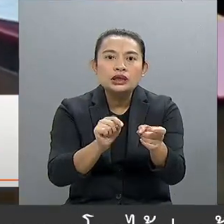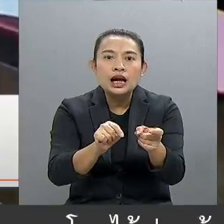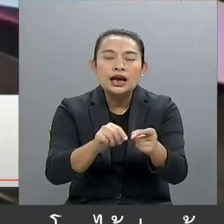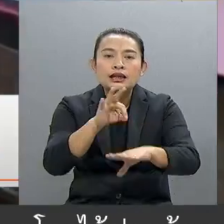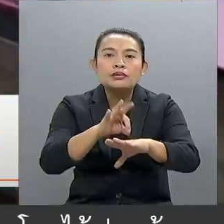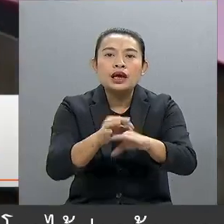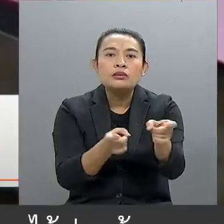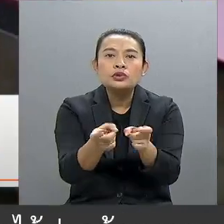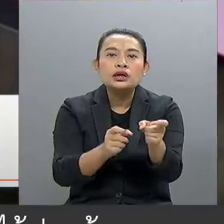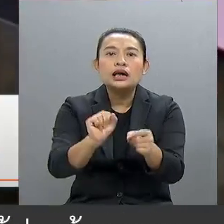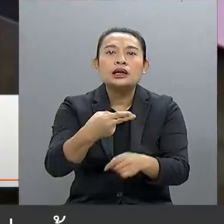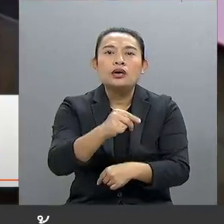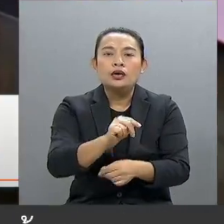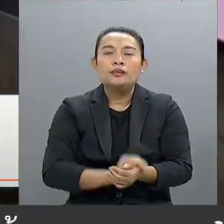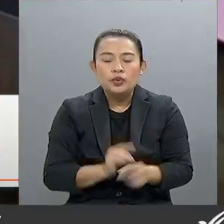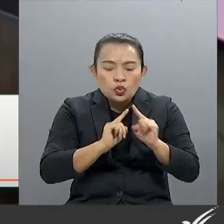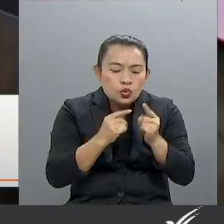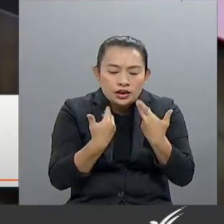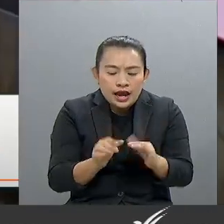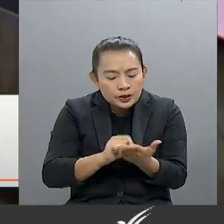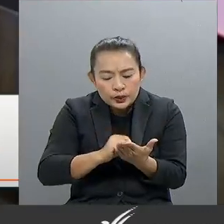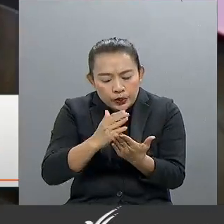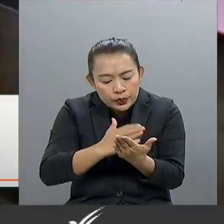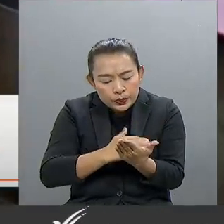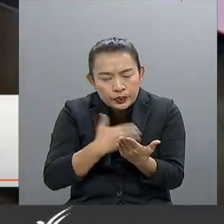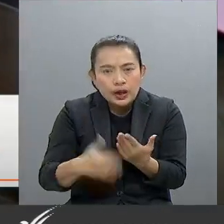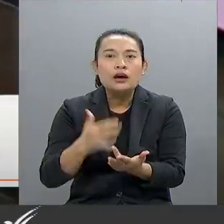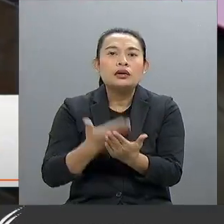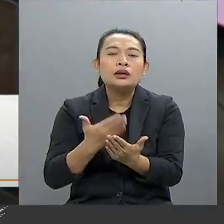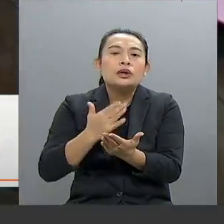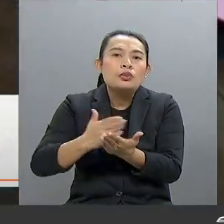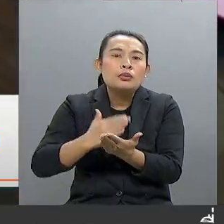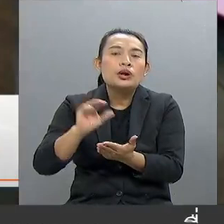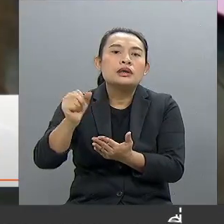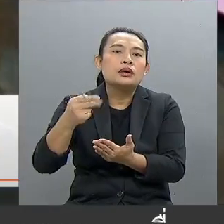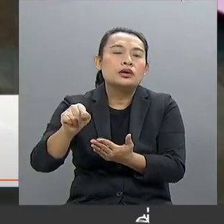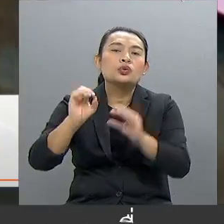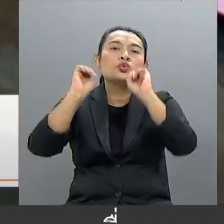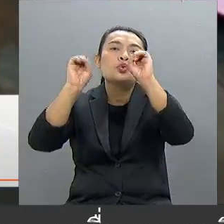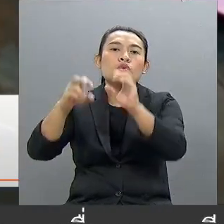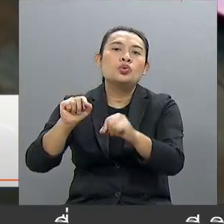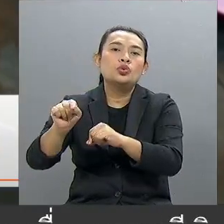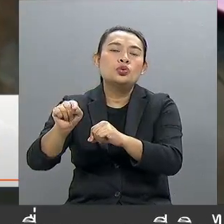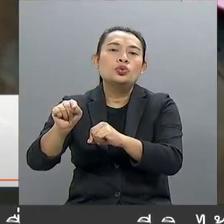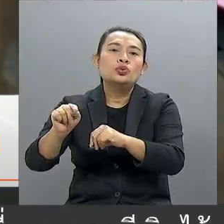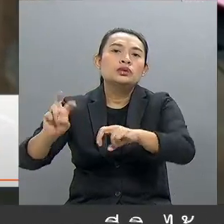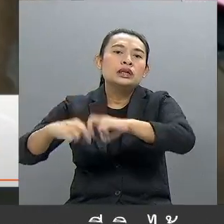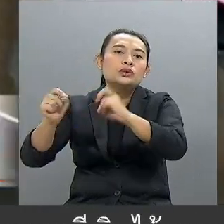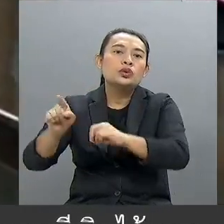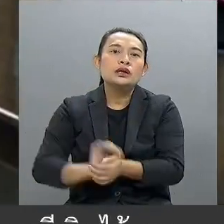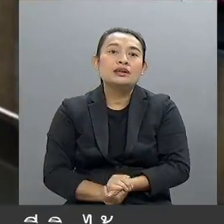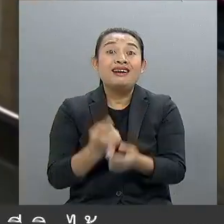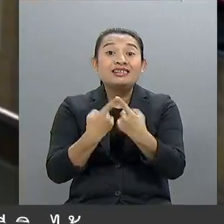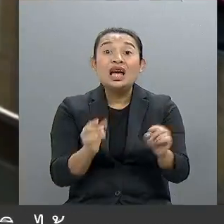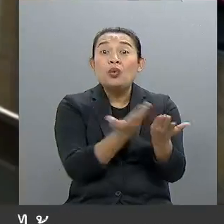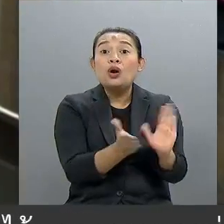คุยไกล่เกลี่ยแล้วก็ทำบันทึกการชำระหนี้ให้กับสหกรณ์ออมทรัพย์ครูสุรินทร์แต่ทางทายาทไม่ชดใช้อ่ะค่ะทาง